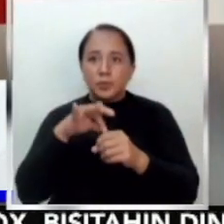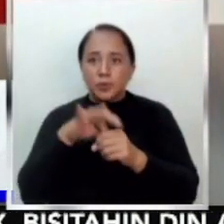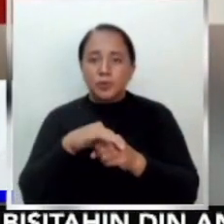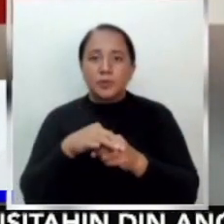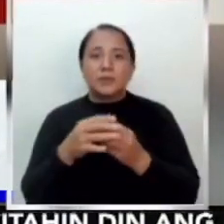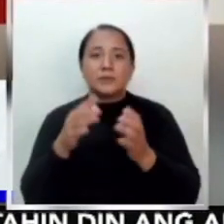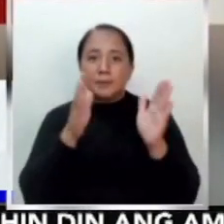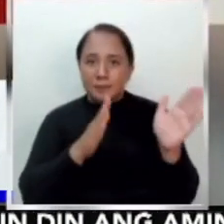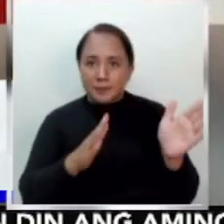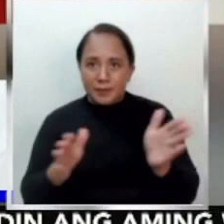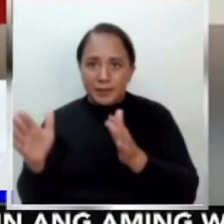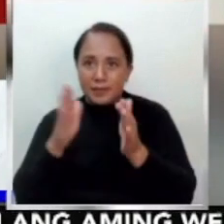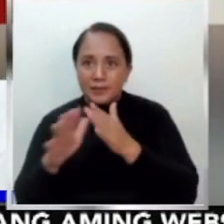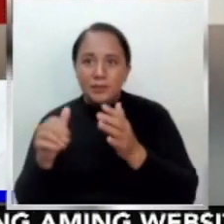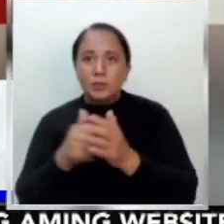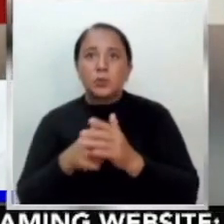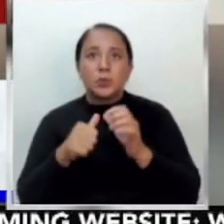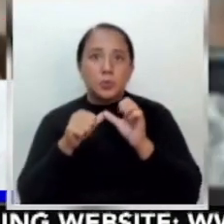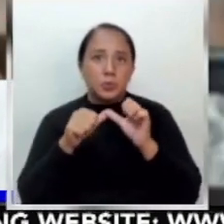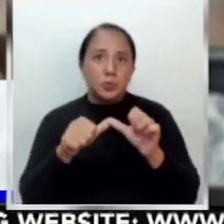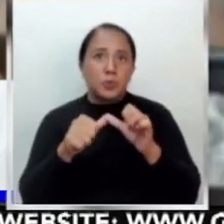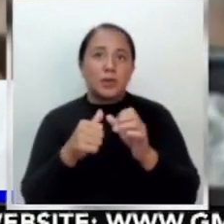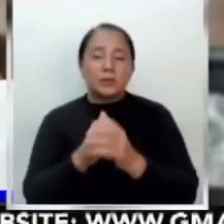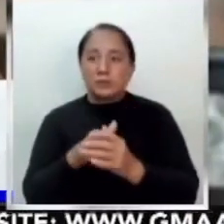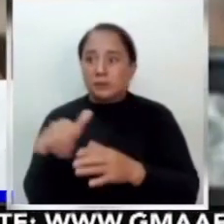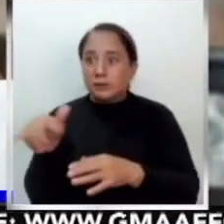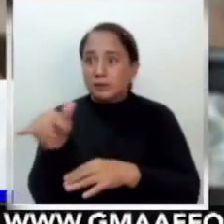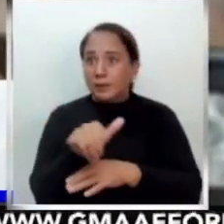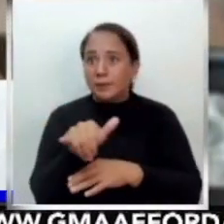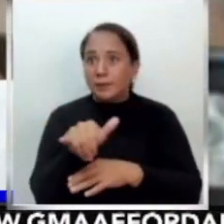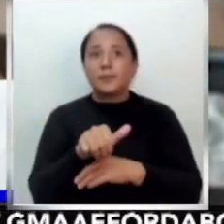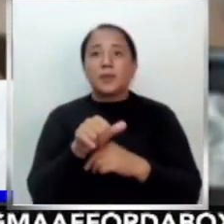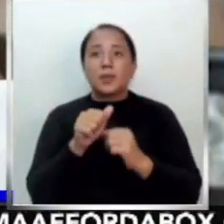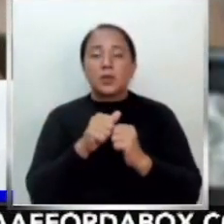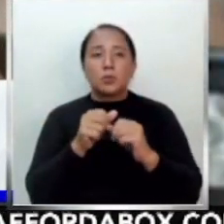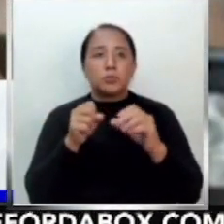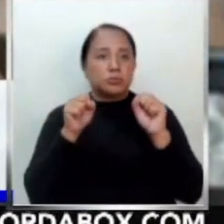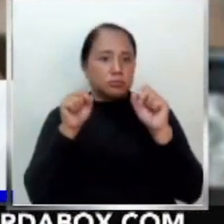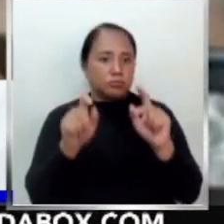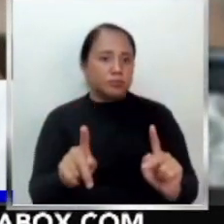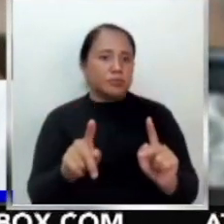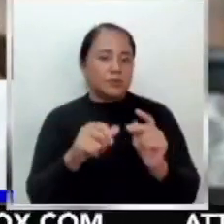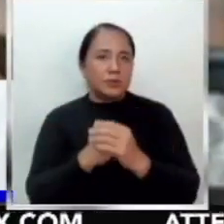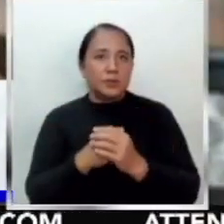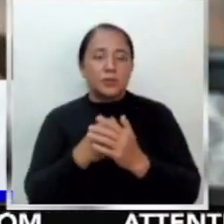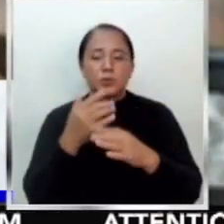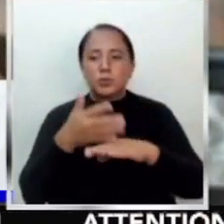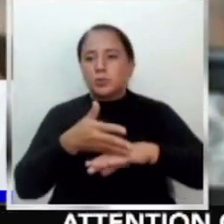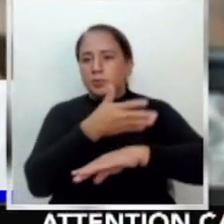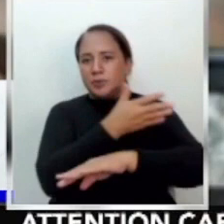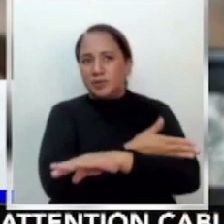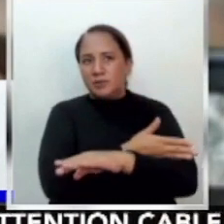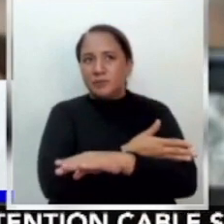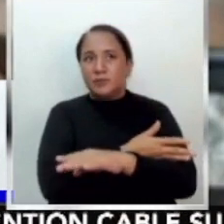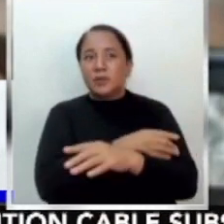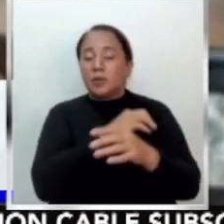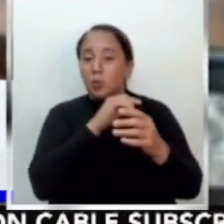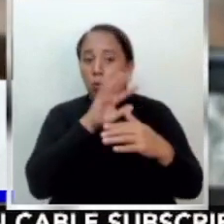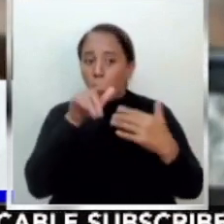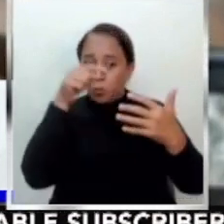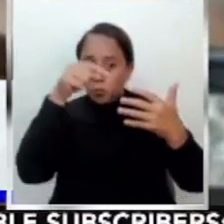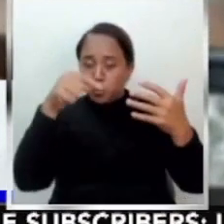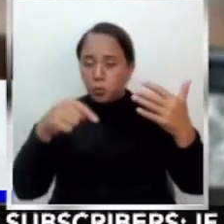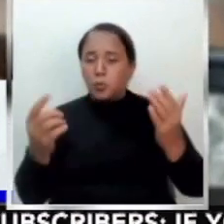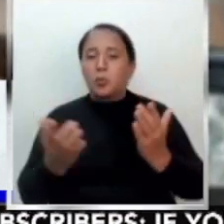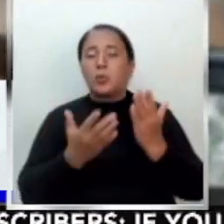that will be continued, as well as opportunities for improvement, all of which will be submitted to the President-elect